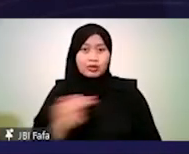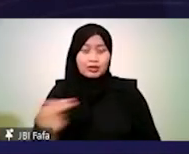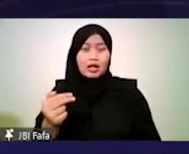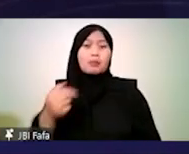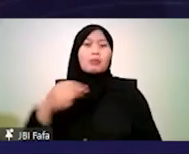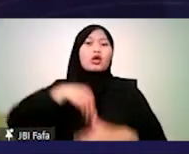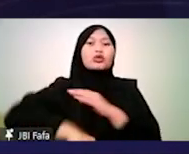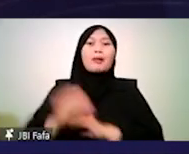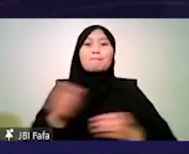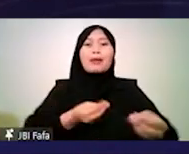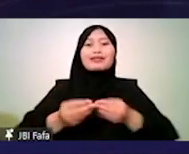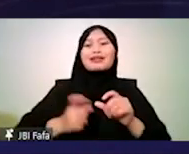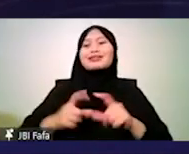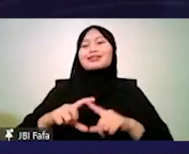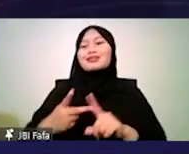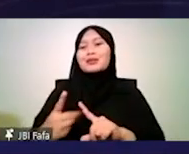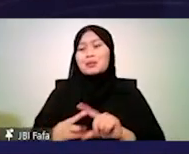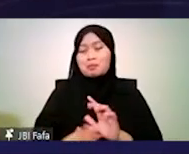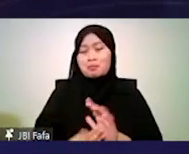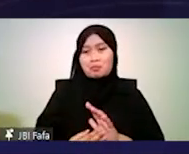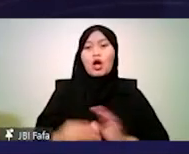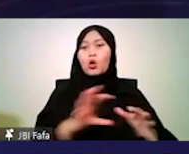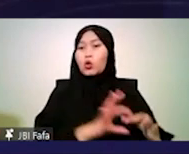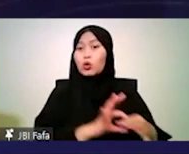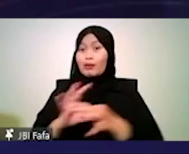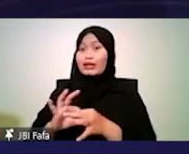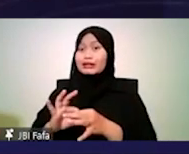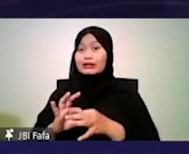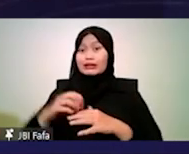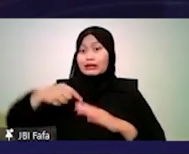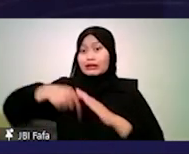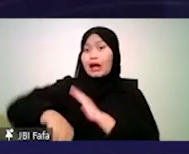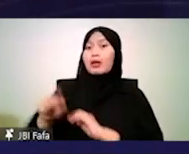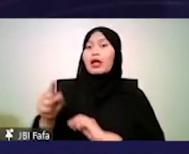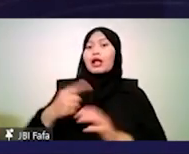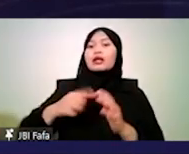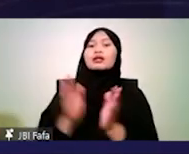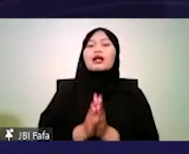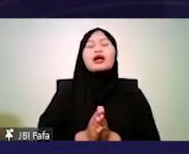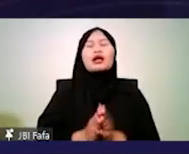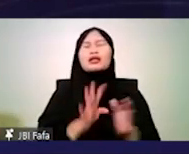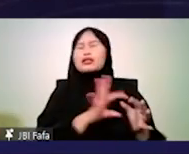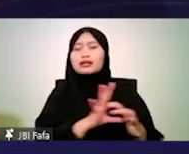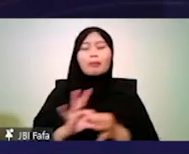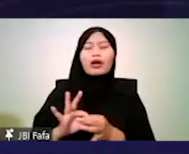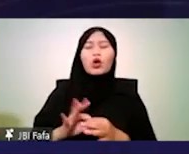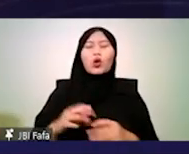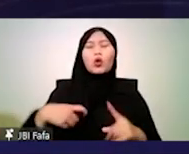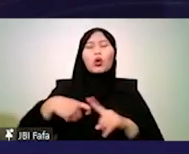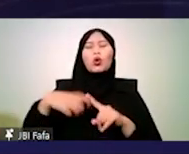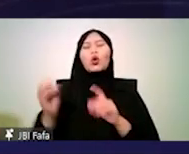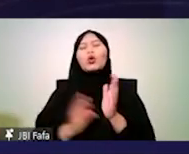kita lakukan betul kreasi secara internasional dengan komite nasional Ekonomi keuangan syariah yang